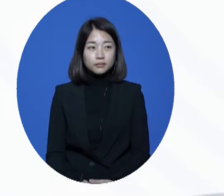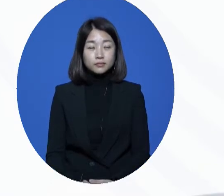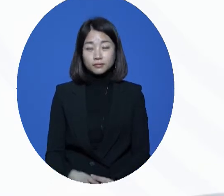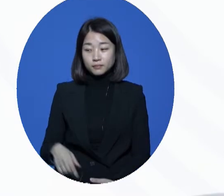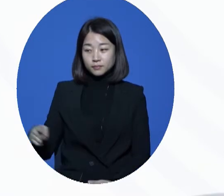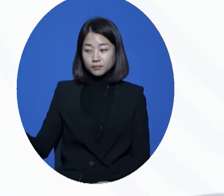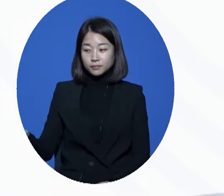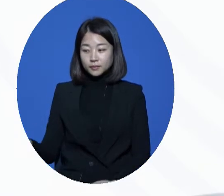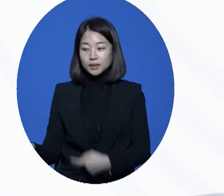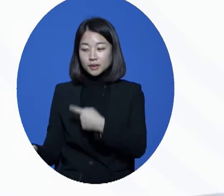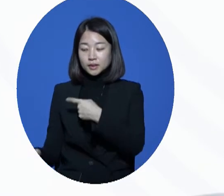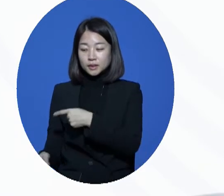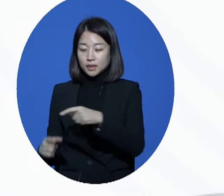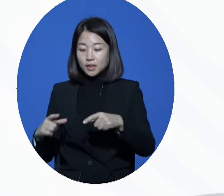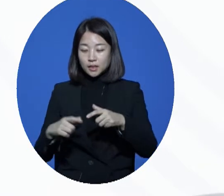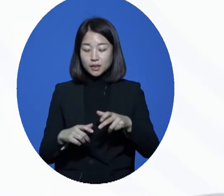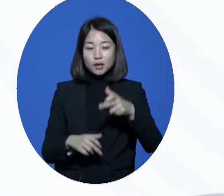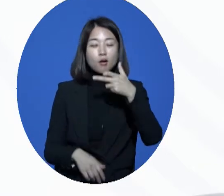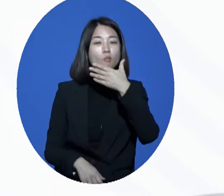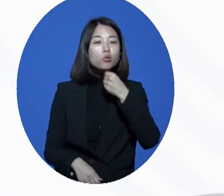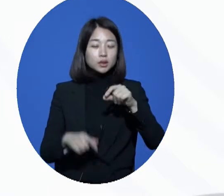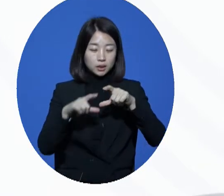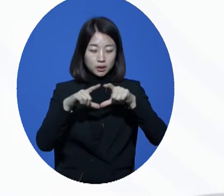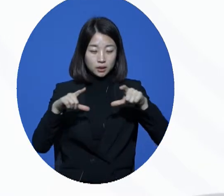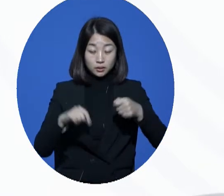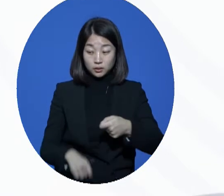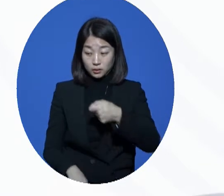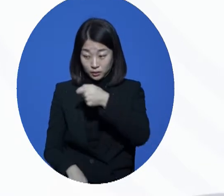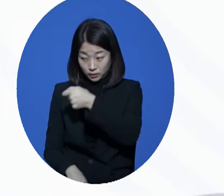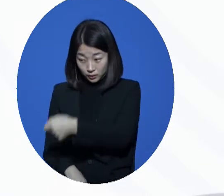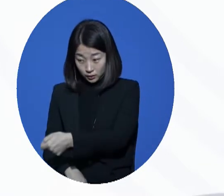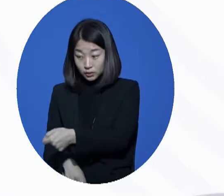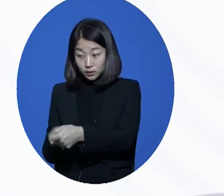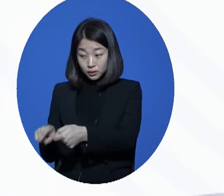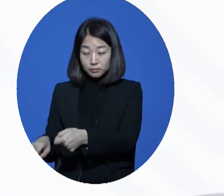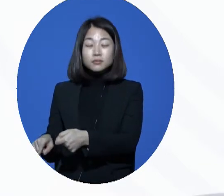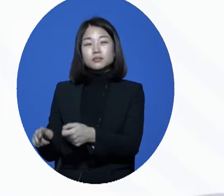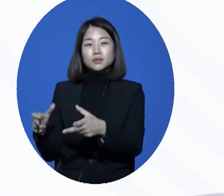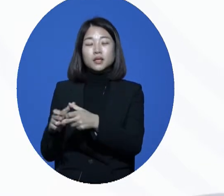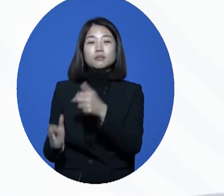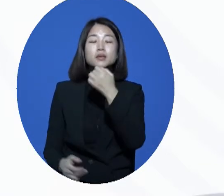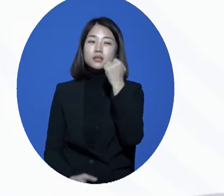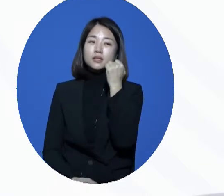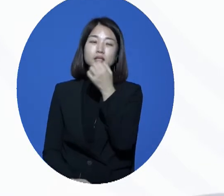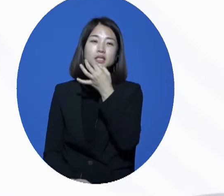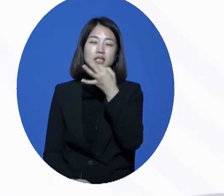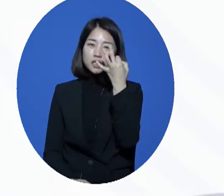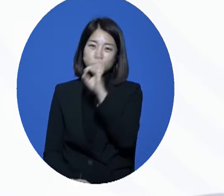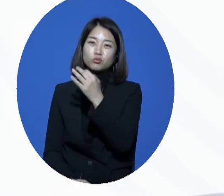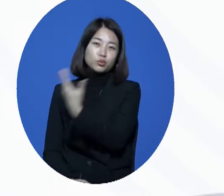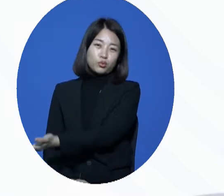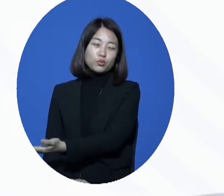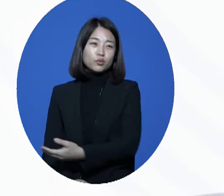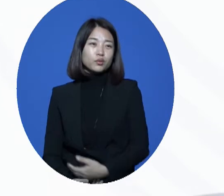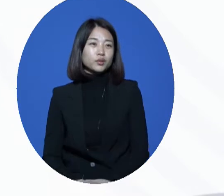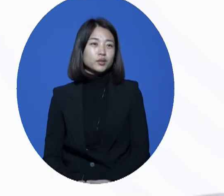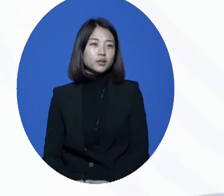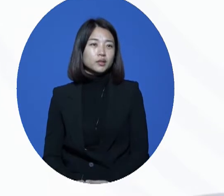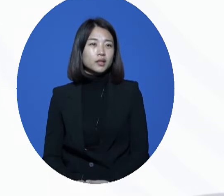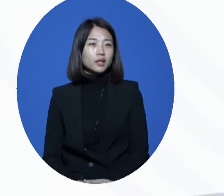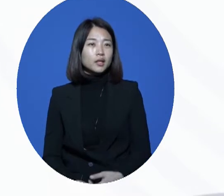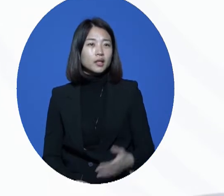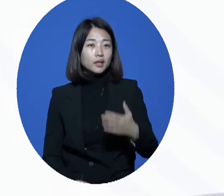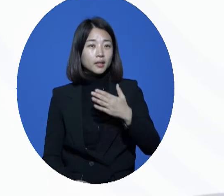등록된 사람들만 장애인으로 인정하고 있습니다. 장애인 등록 제도가 있는 거죠. 그래서 어떤 손상을